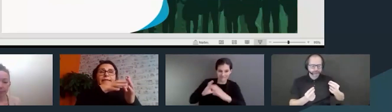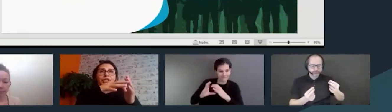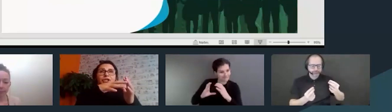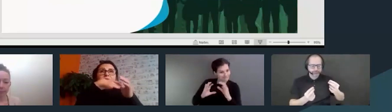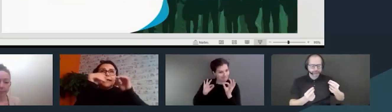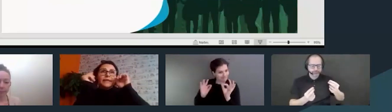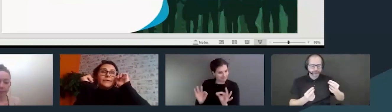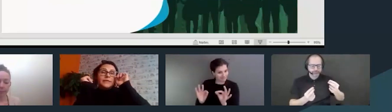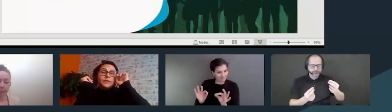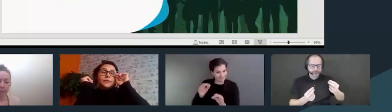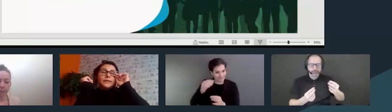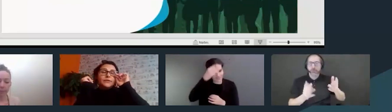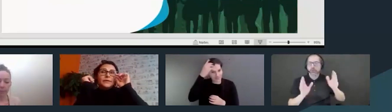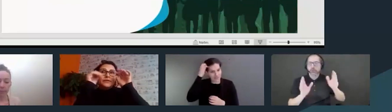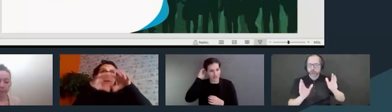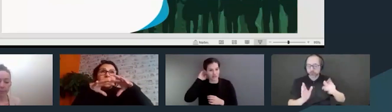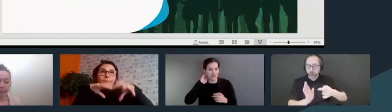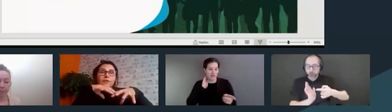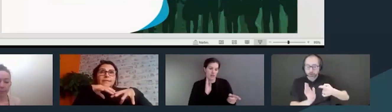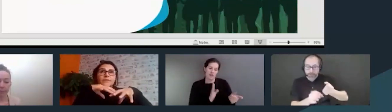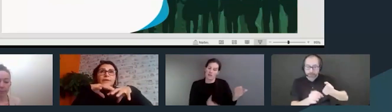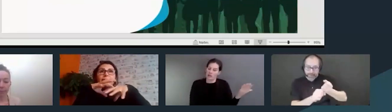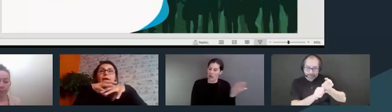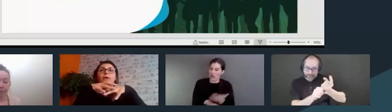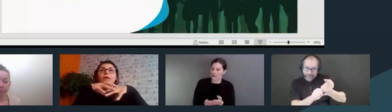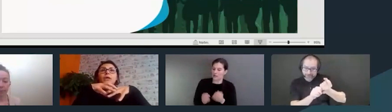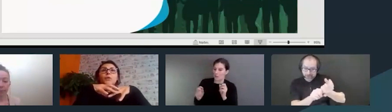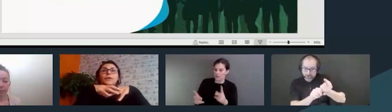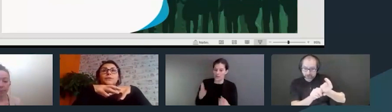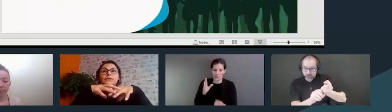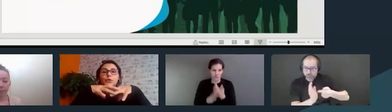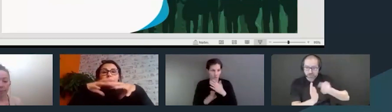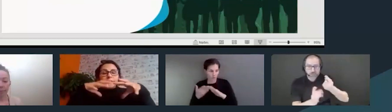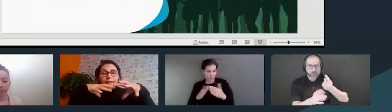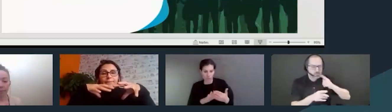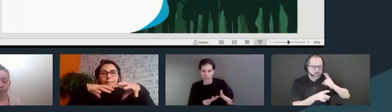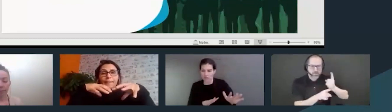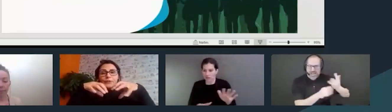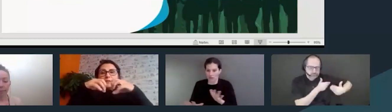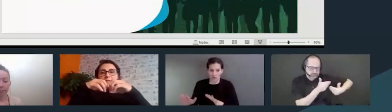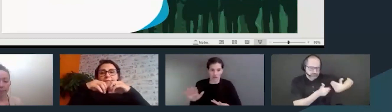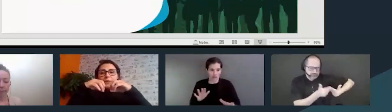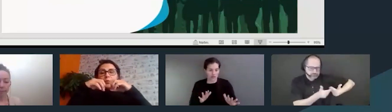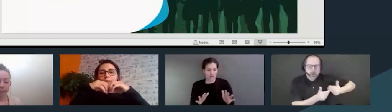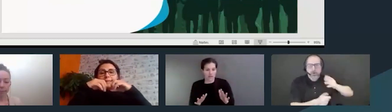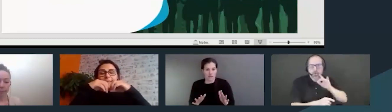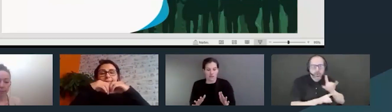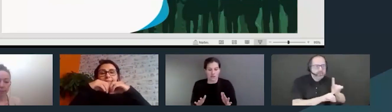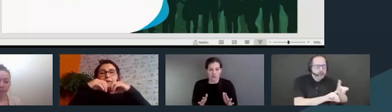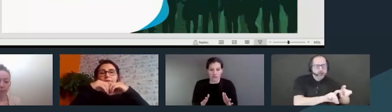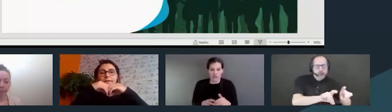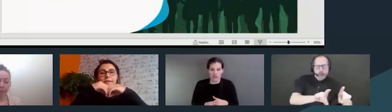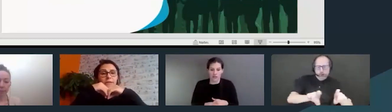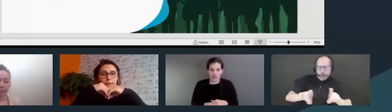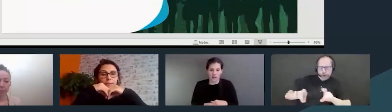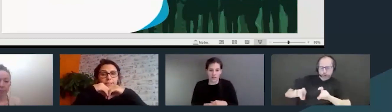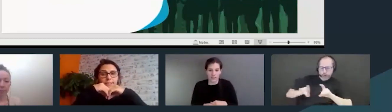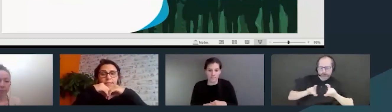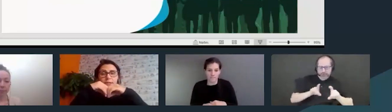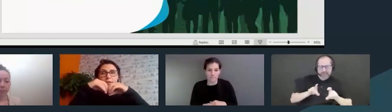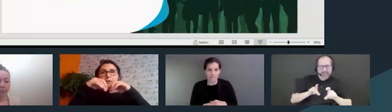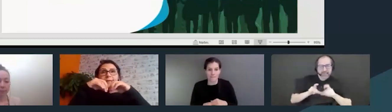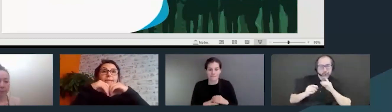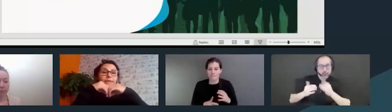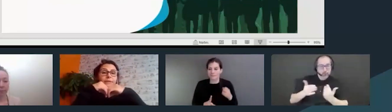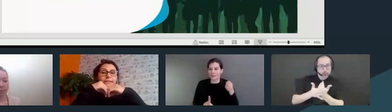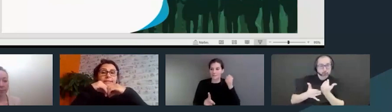chaque année, et c'est le processus en cours. Donc, qu'est-ce qu'on fait? On fait une espèce de sondage pour en savoir plus sur les besoins et les attentes des nouveaux